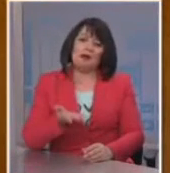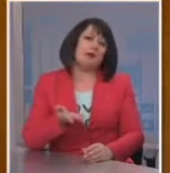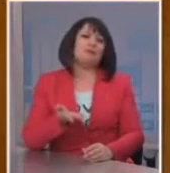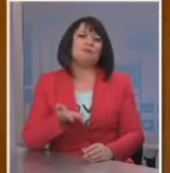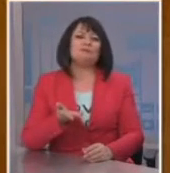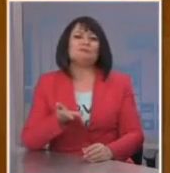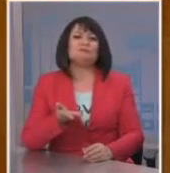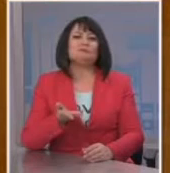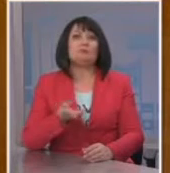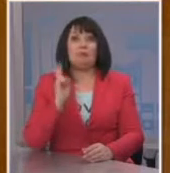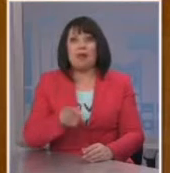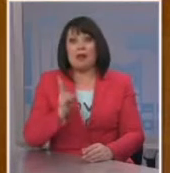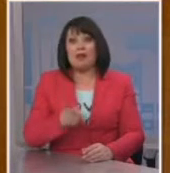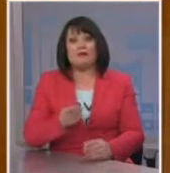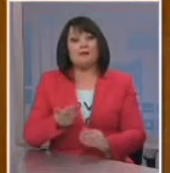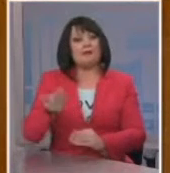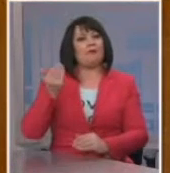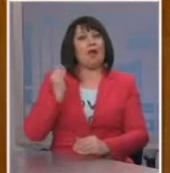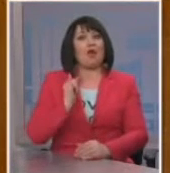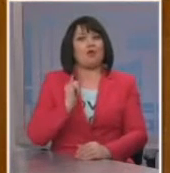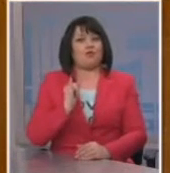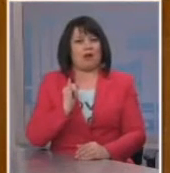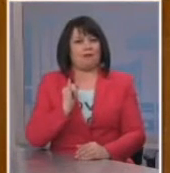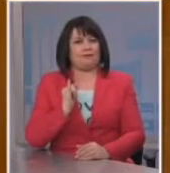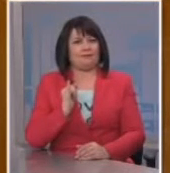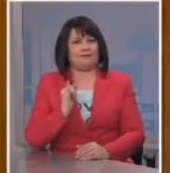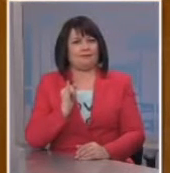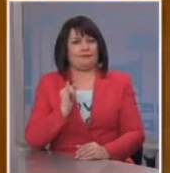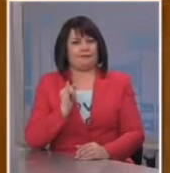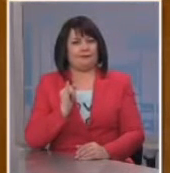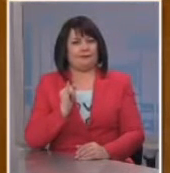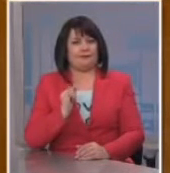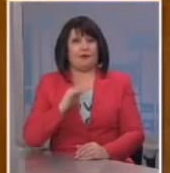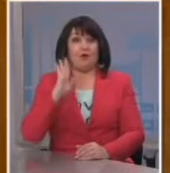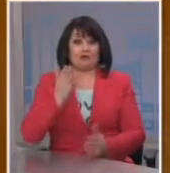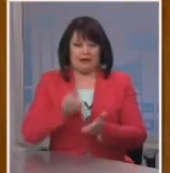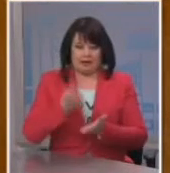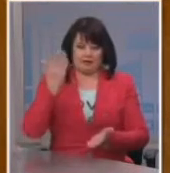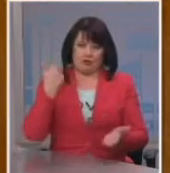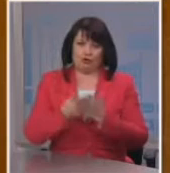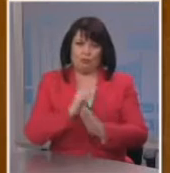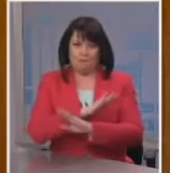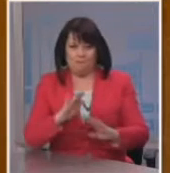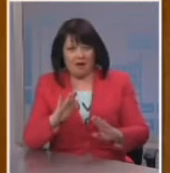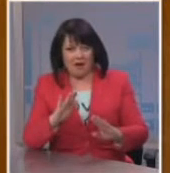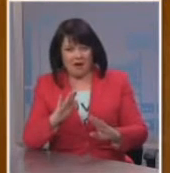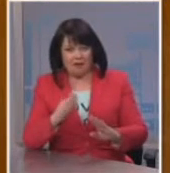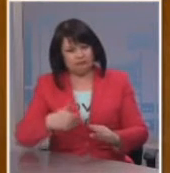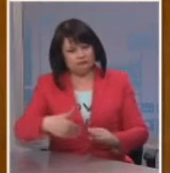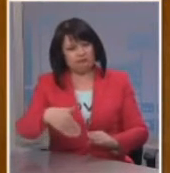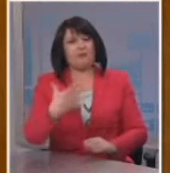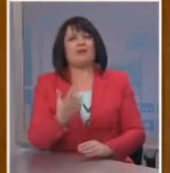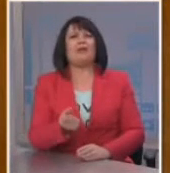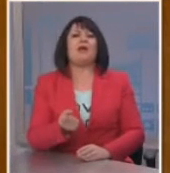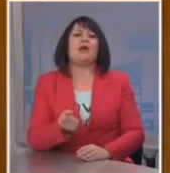αλλά η μεγάλη κίνδυνη είναι πίσω μας. Μετά την ολοκλήρωση της αξιολόγησης θα έχουμε, κύριε Μητσοτάκη